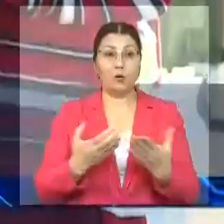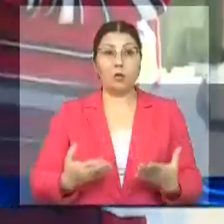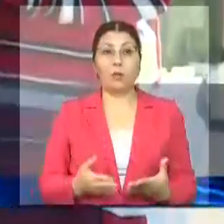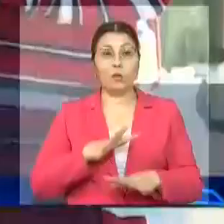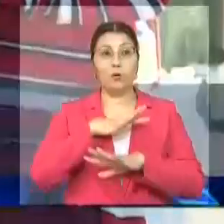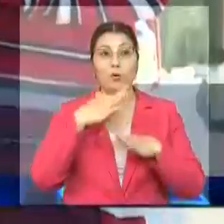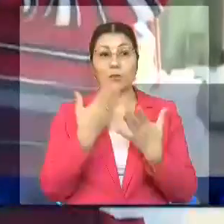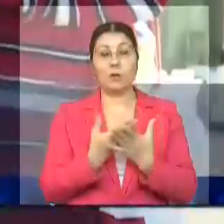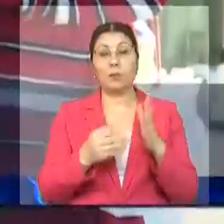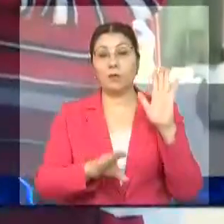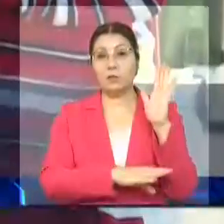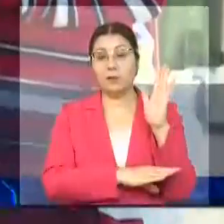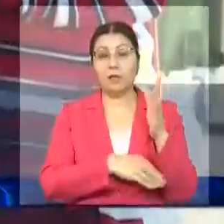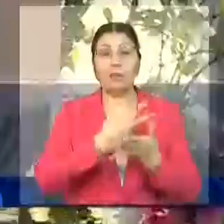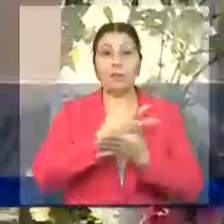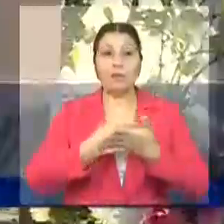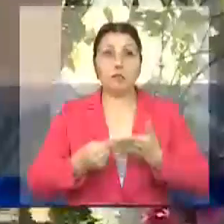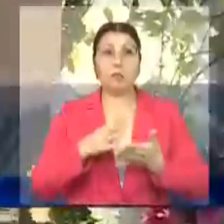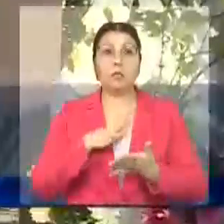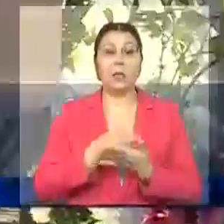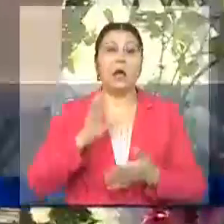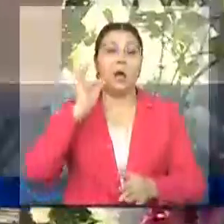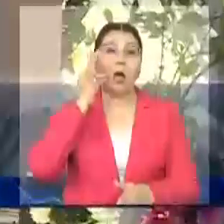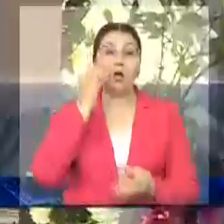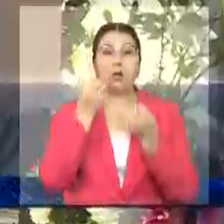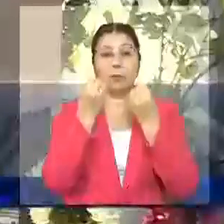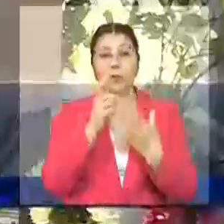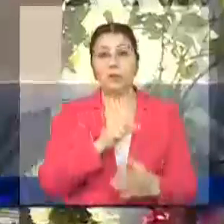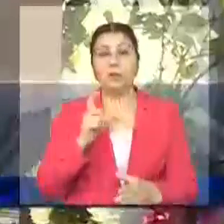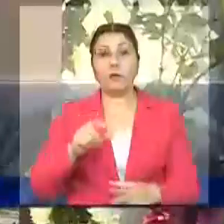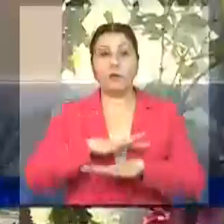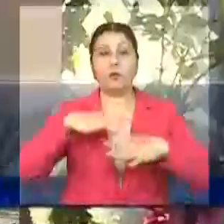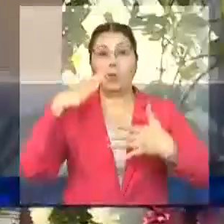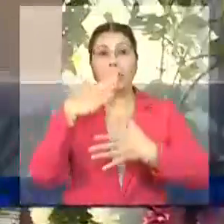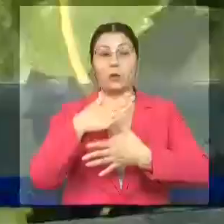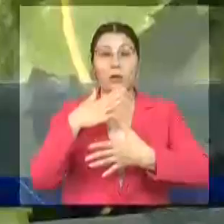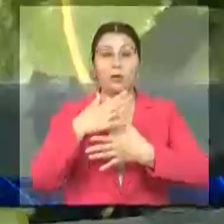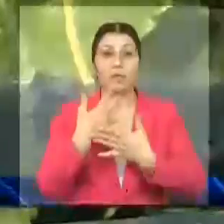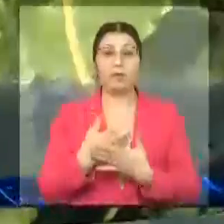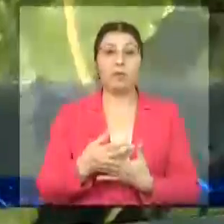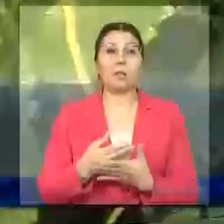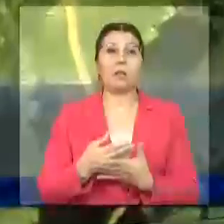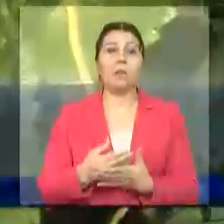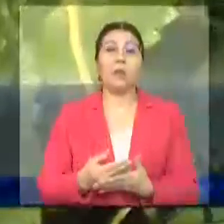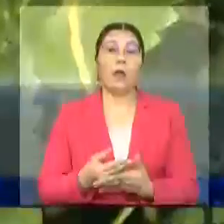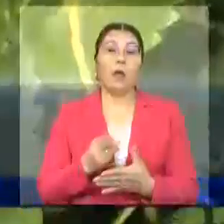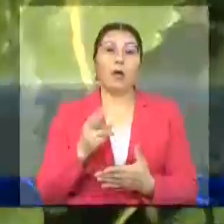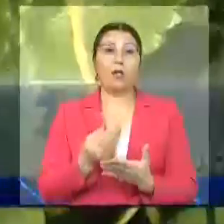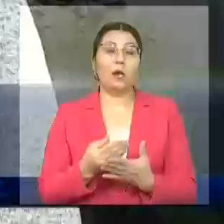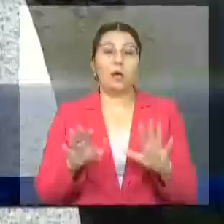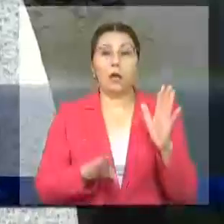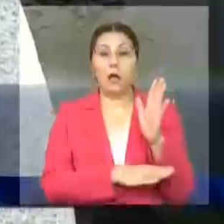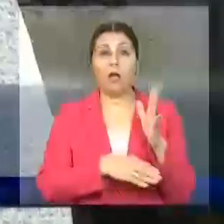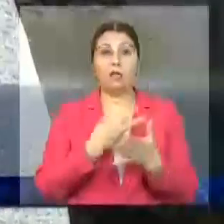ағаштары мен бұталардың көшеттерін сатып алады. Ал күзде қарапайым тұрғындар көпқабатты үйлер мен жеке аулаларға көшет сатып алатын